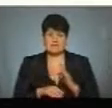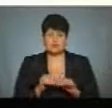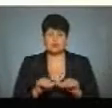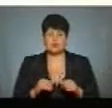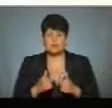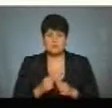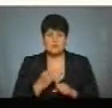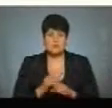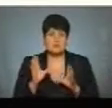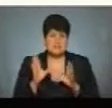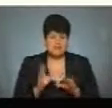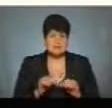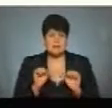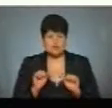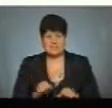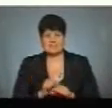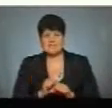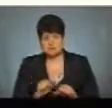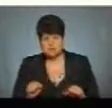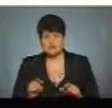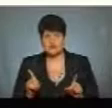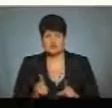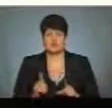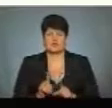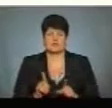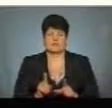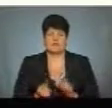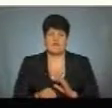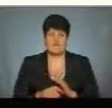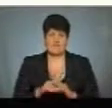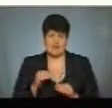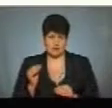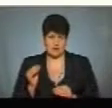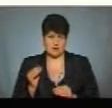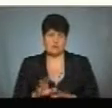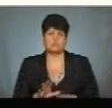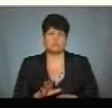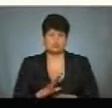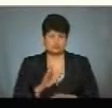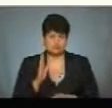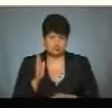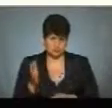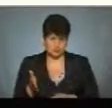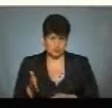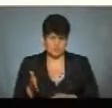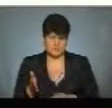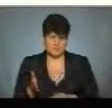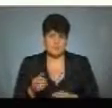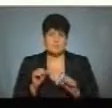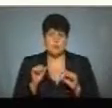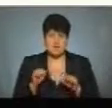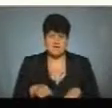Центральна виборча комісія робить все там можливе, неможливе для того, щоб все ж таки вибори відбулися. Ну, тобто,